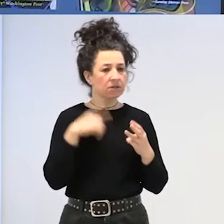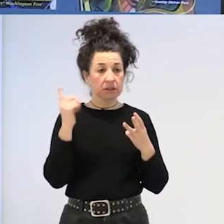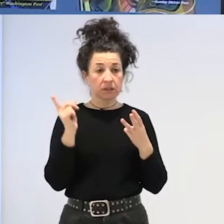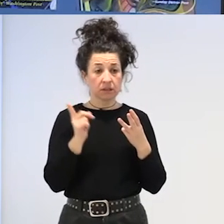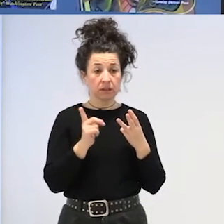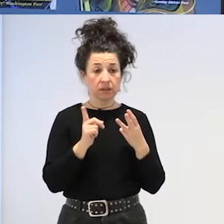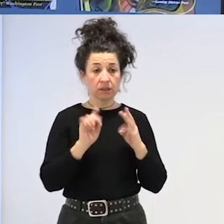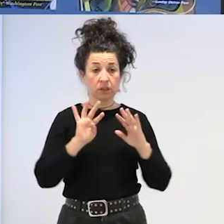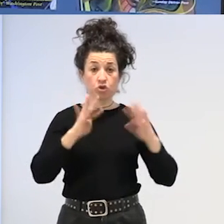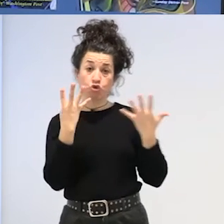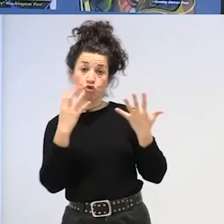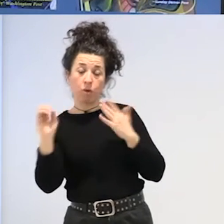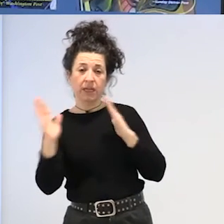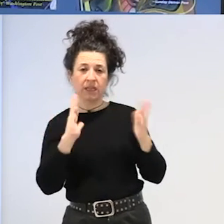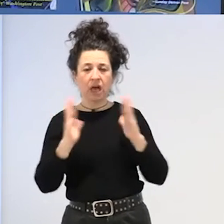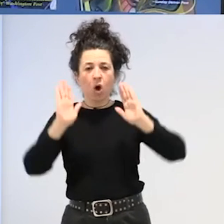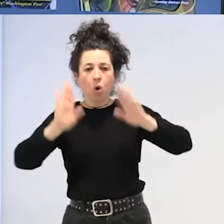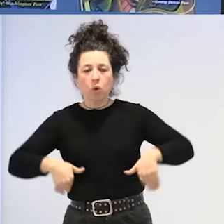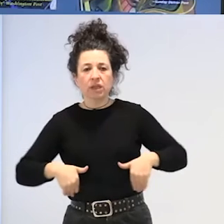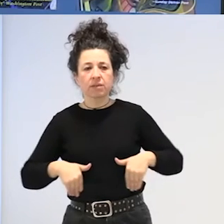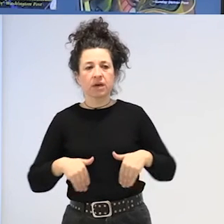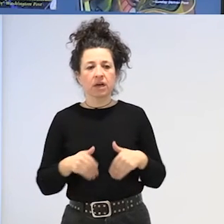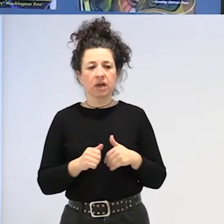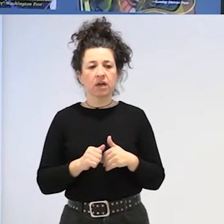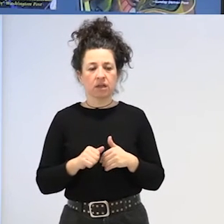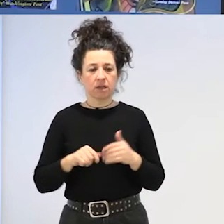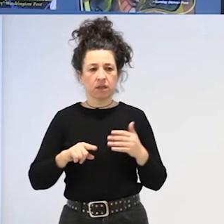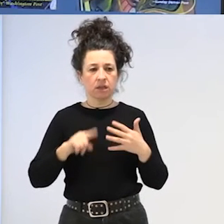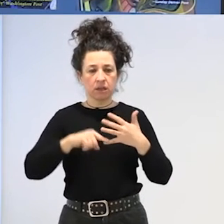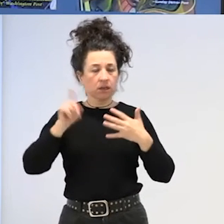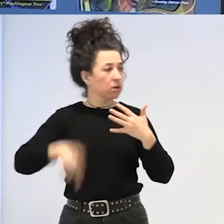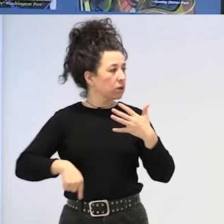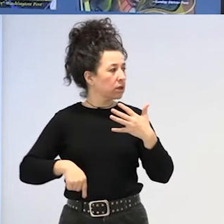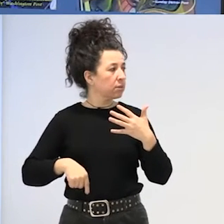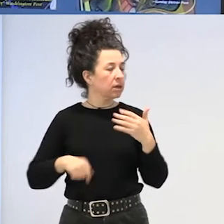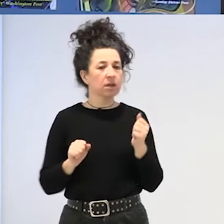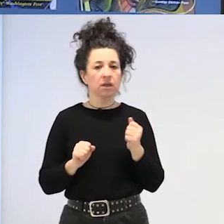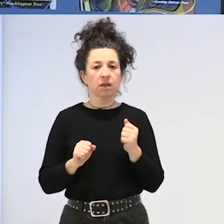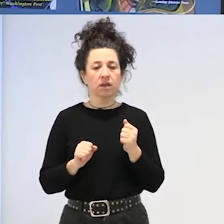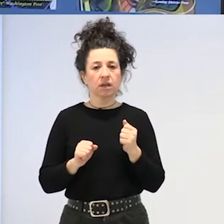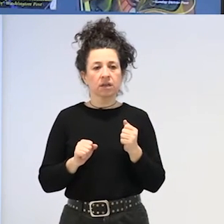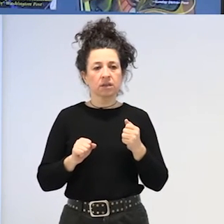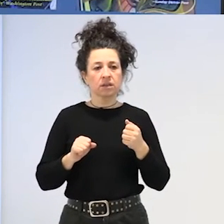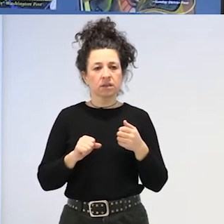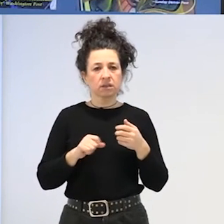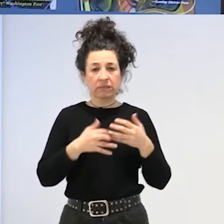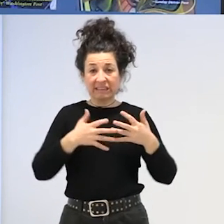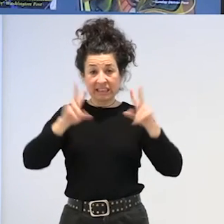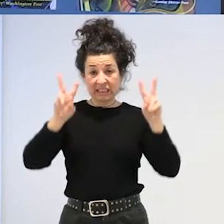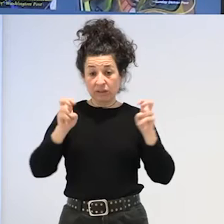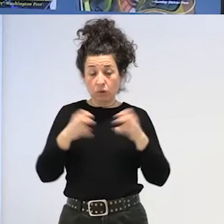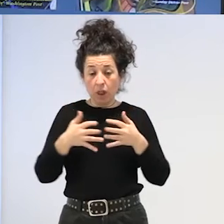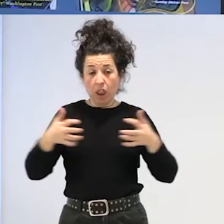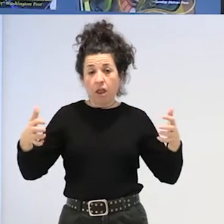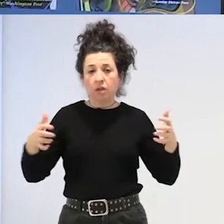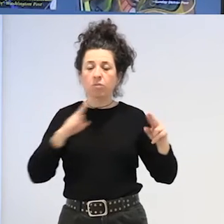Adibidez, azkenengoa, Nalo Hopkinsonen Brown Girl in the Ring, Hija de Lekbara, izenburua